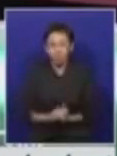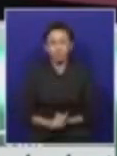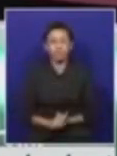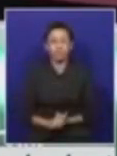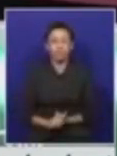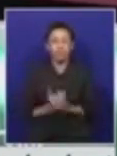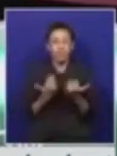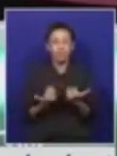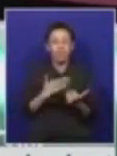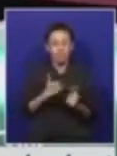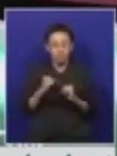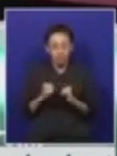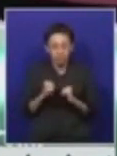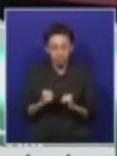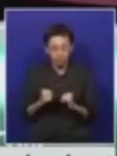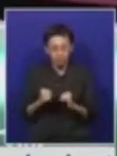ถ้าเราพยายาม